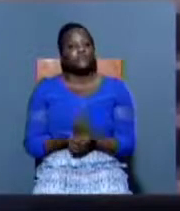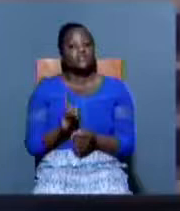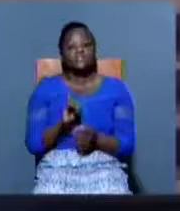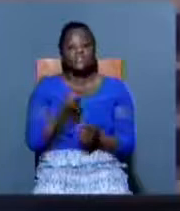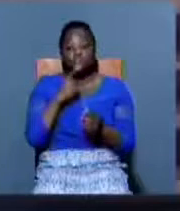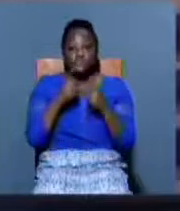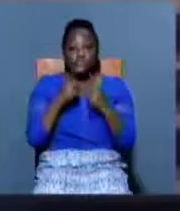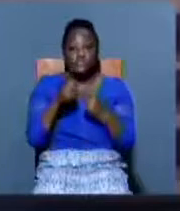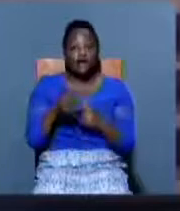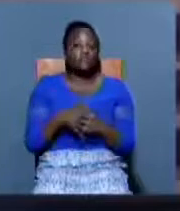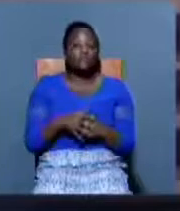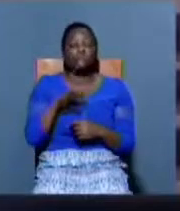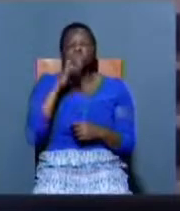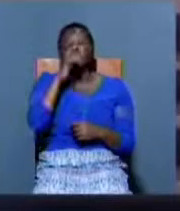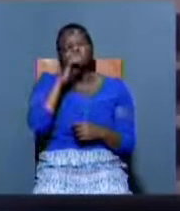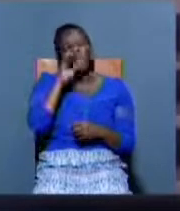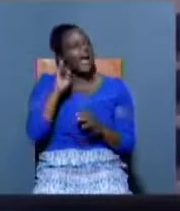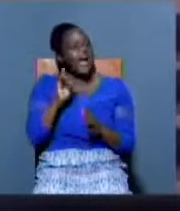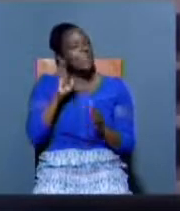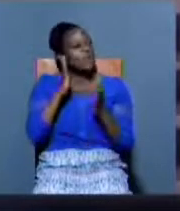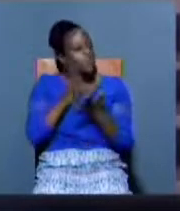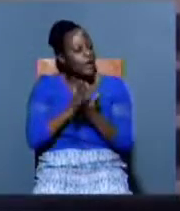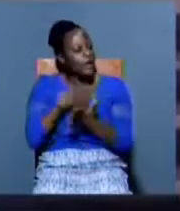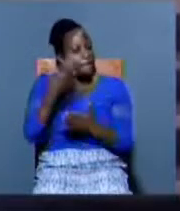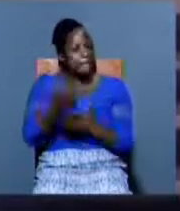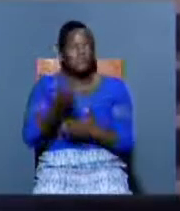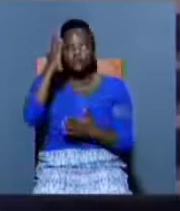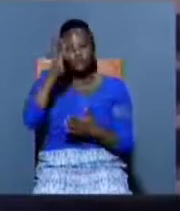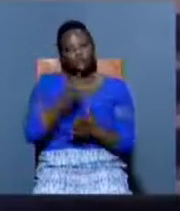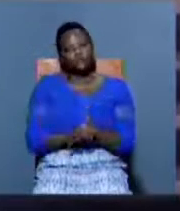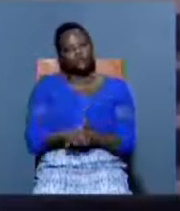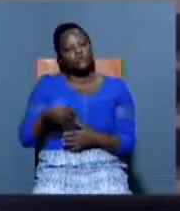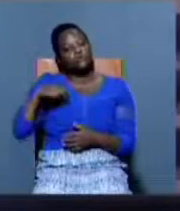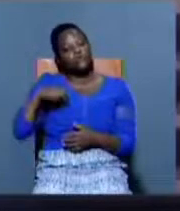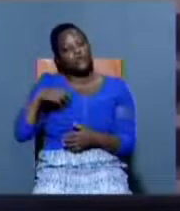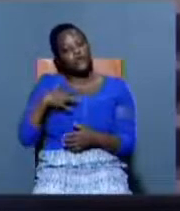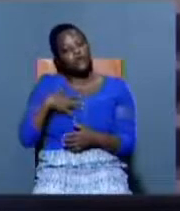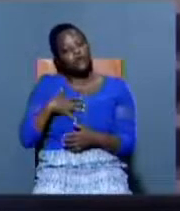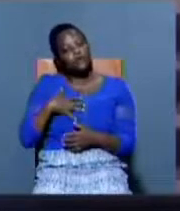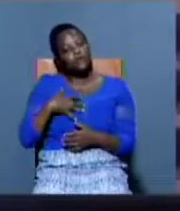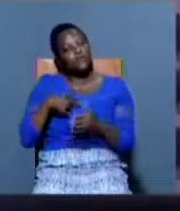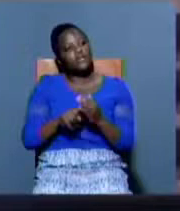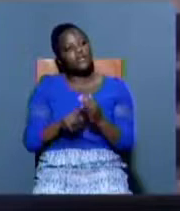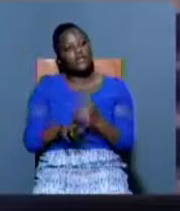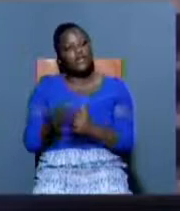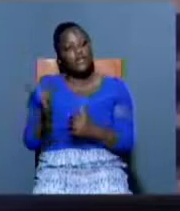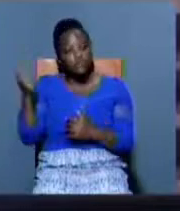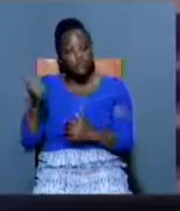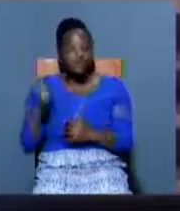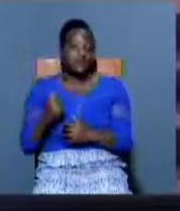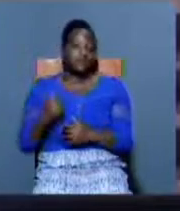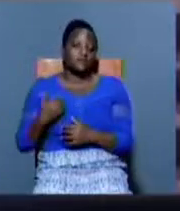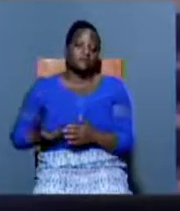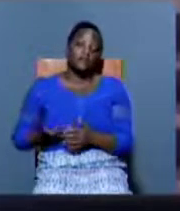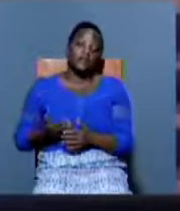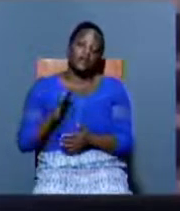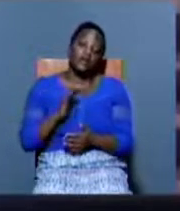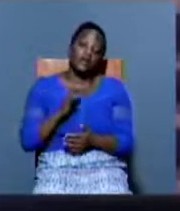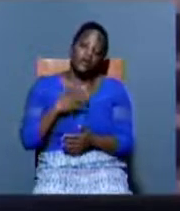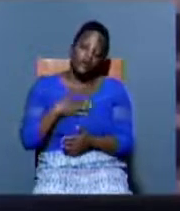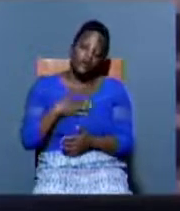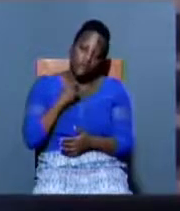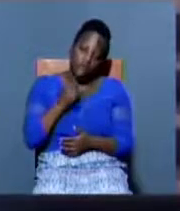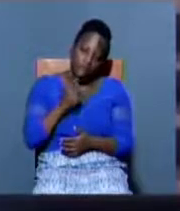kwa kujiproud, naongea ukweli mbele za Mungu. Mshahara wangu ukiingia na muitaga mke wangu, naambia mama